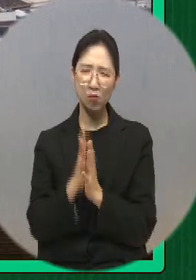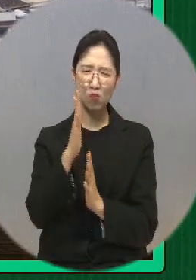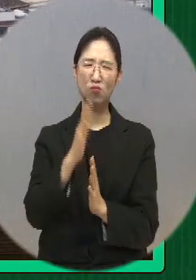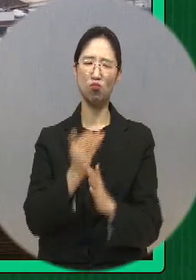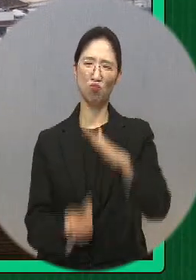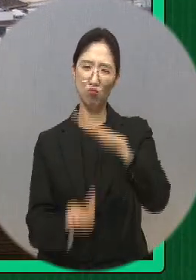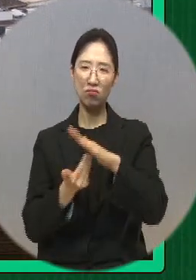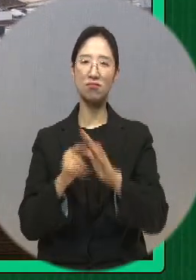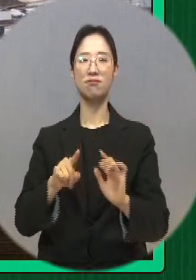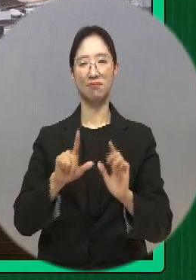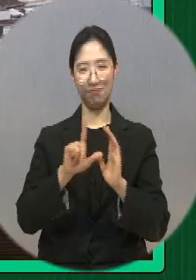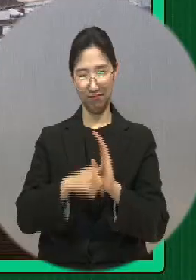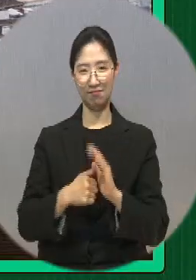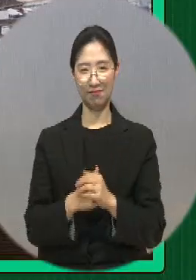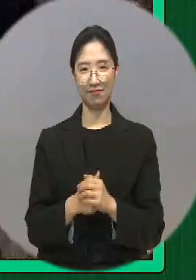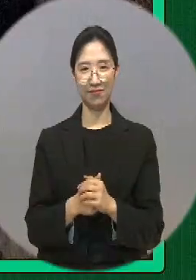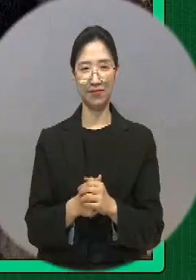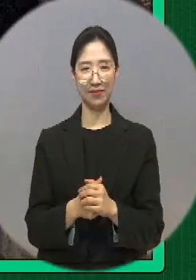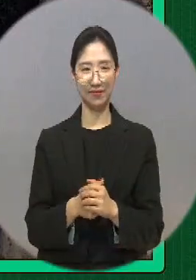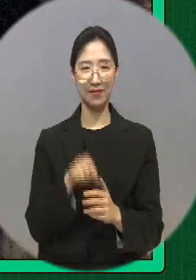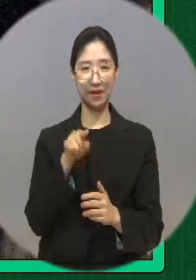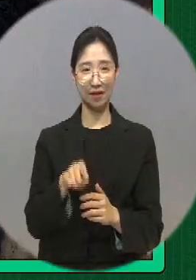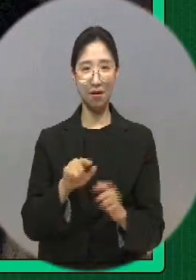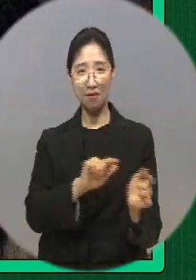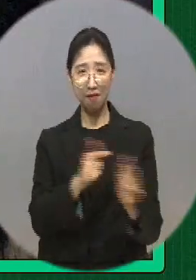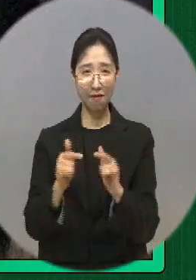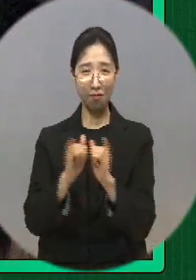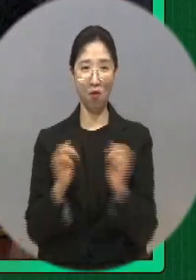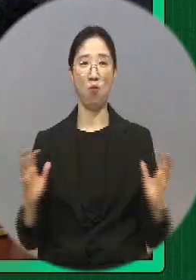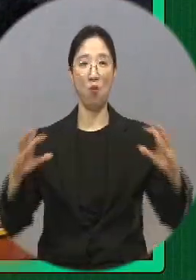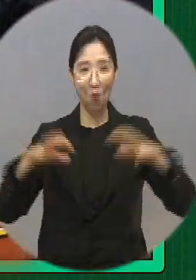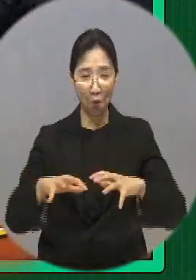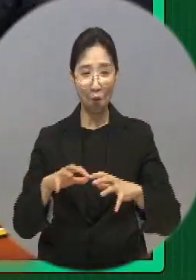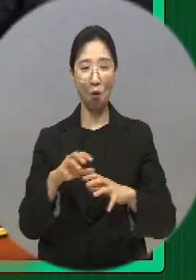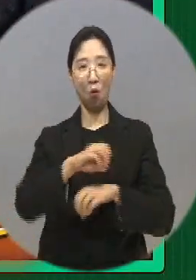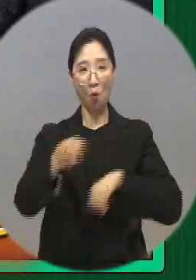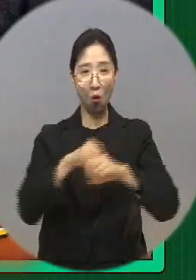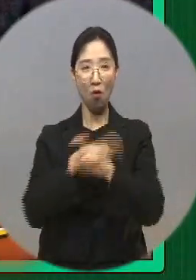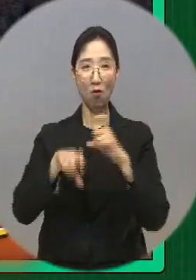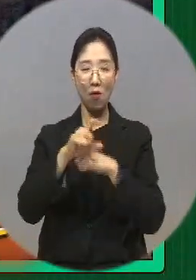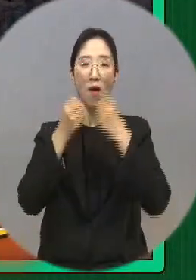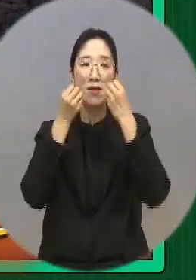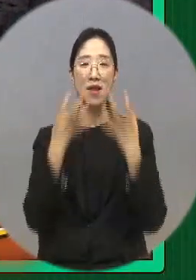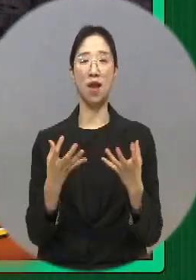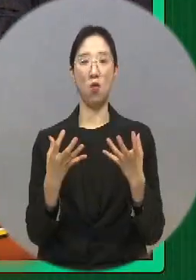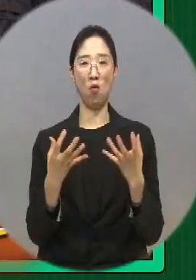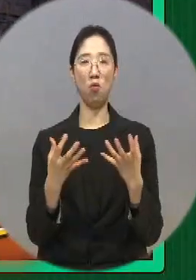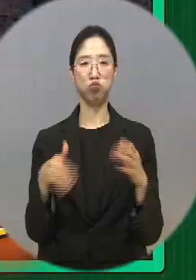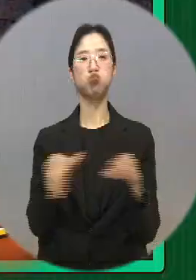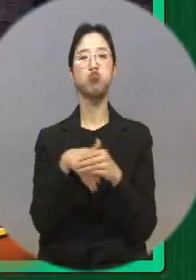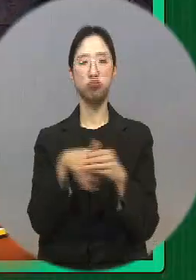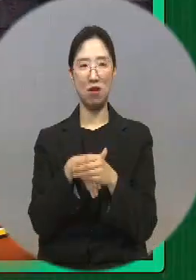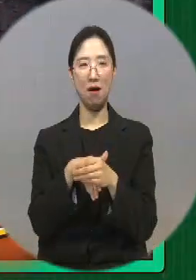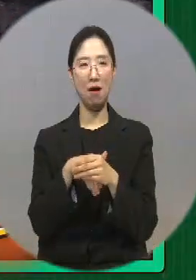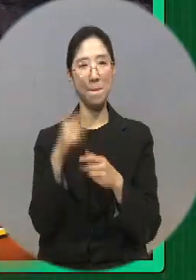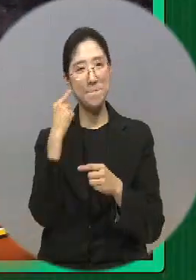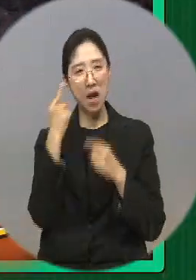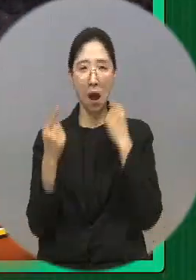되거든요. 그러니까 말씀하신 이종이 모이니까 오히려 더 새로움으로 문화